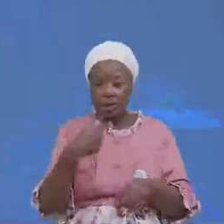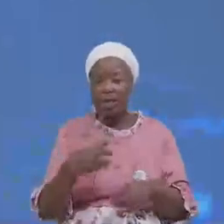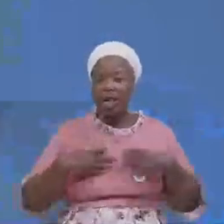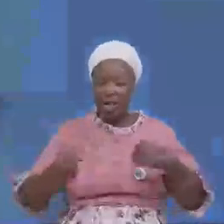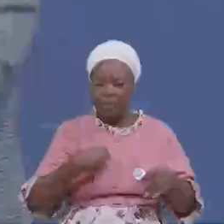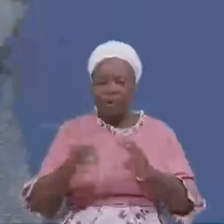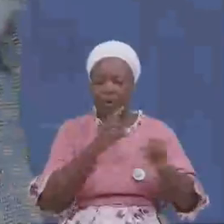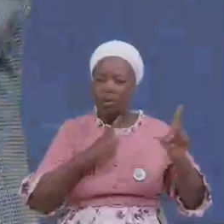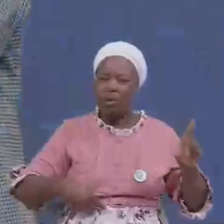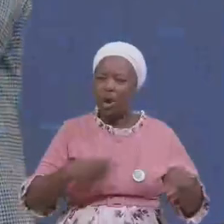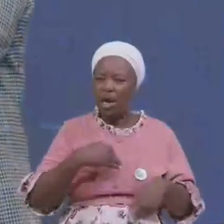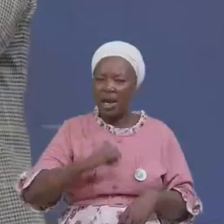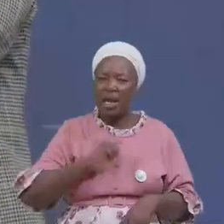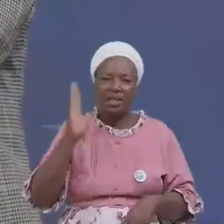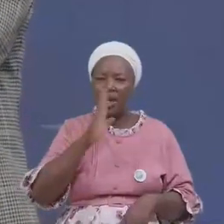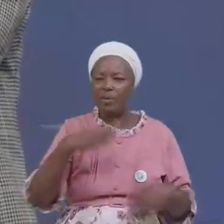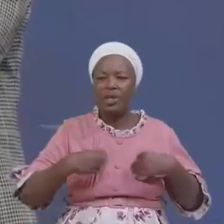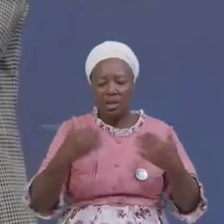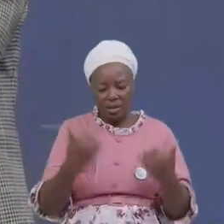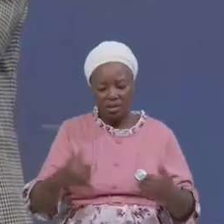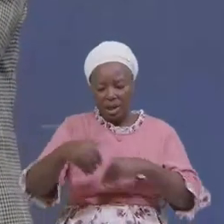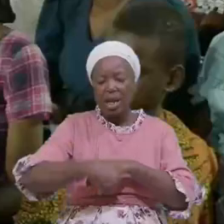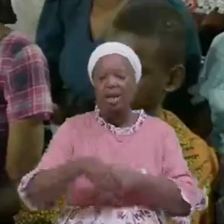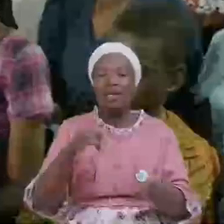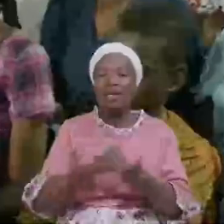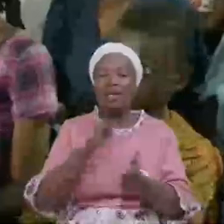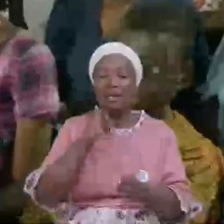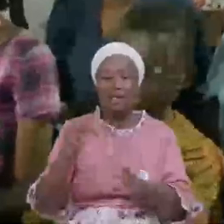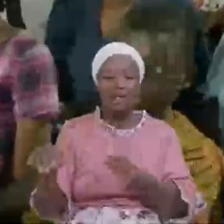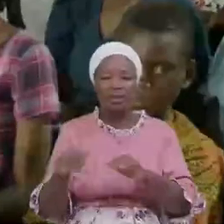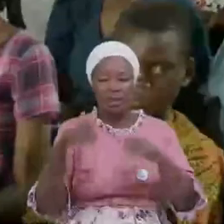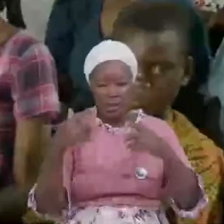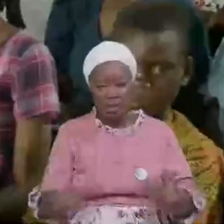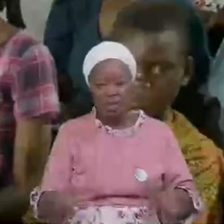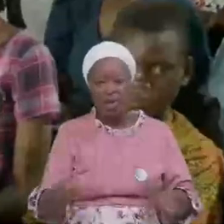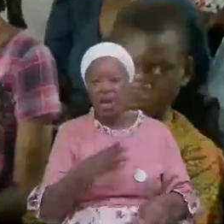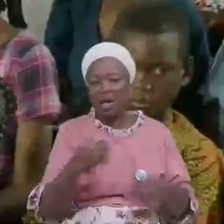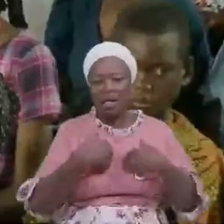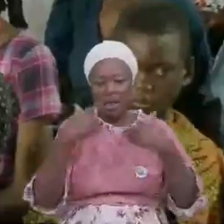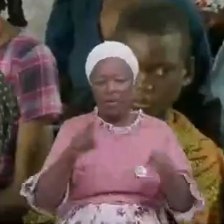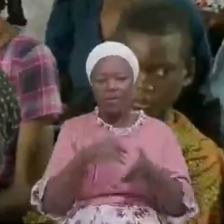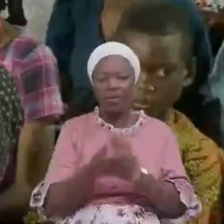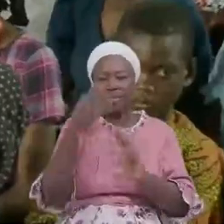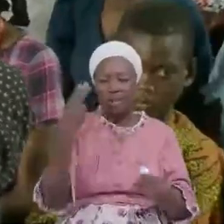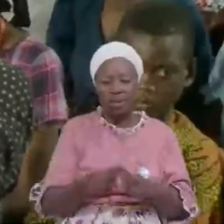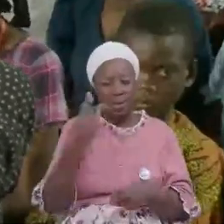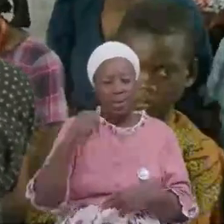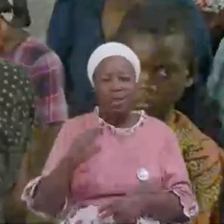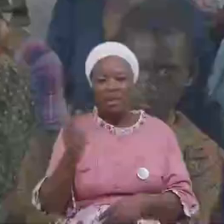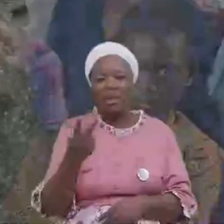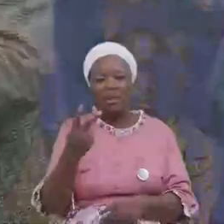serai guéri. Ce soir, c'est fait. Voyez la deuxième partie.